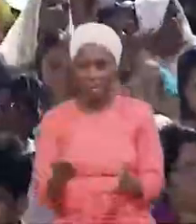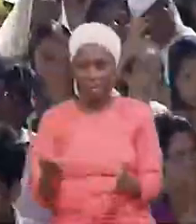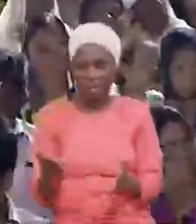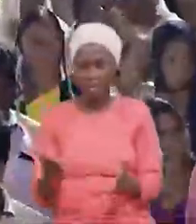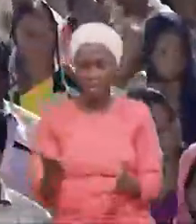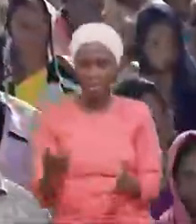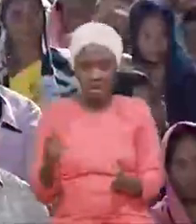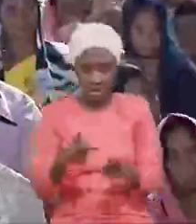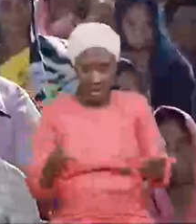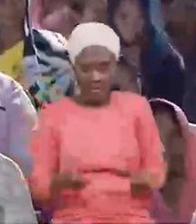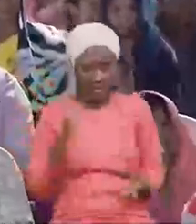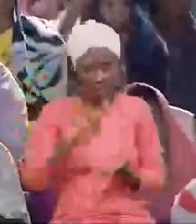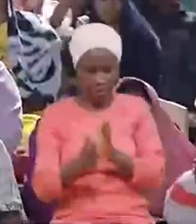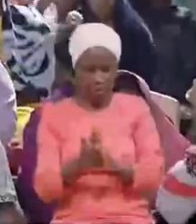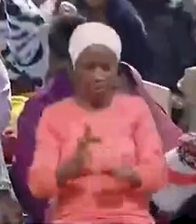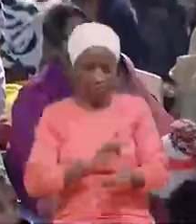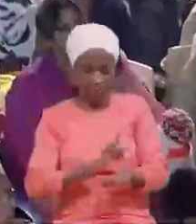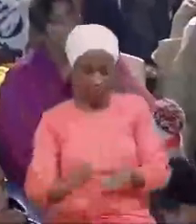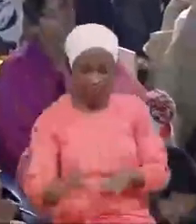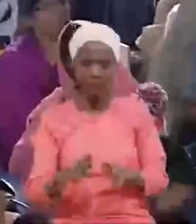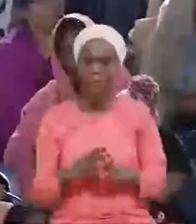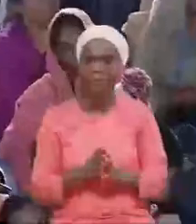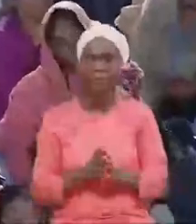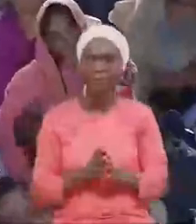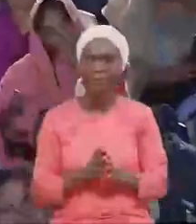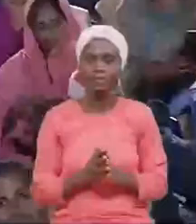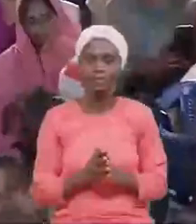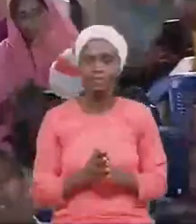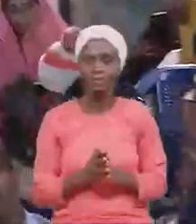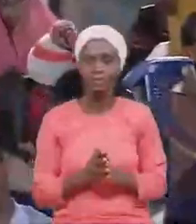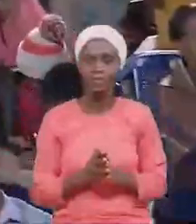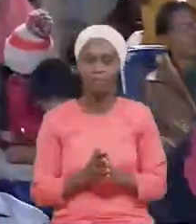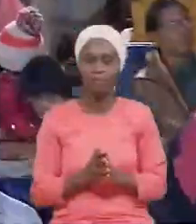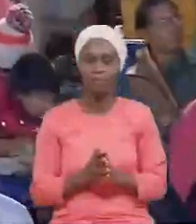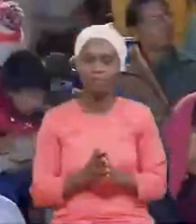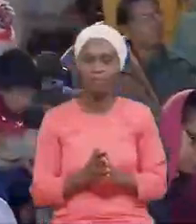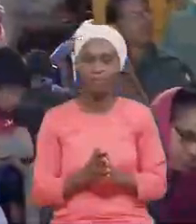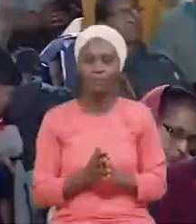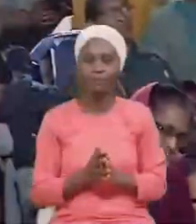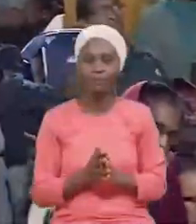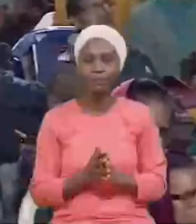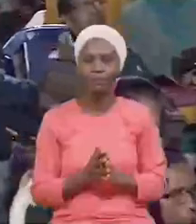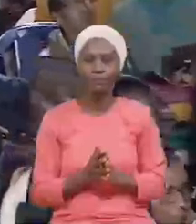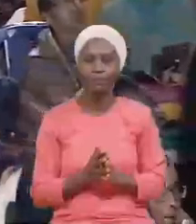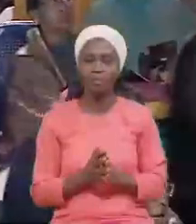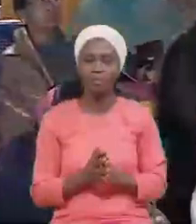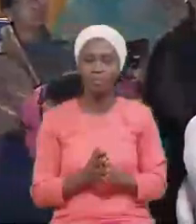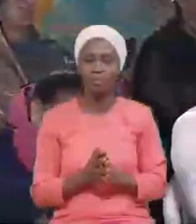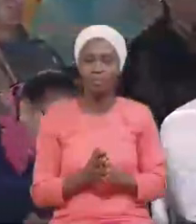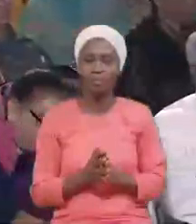Lorsque une chose occupe un lieu et que quelqu'un vient ôter la chose là, la place là devient vide.